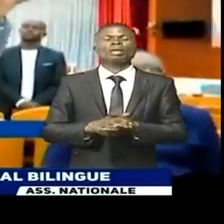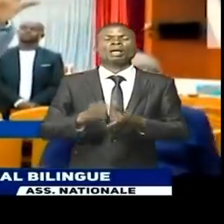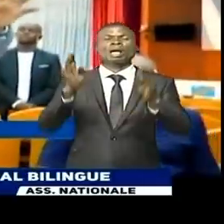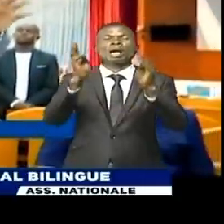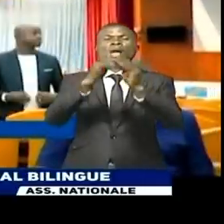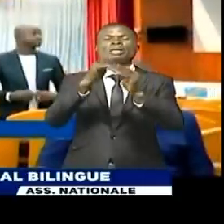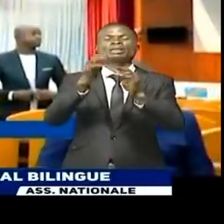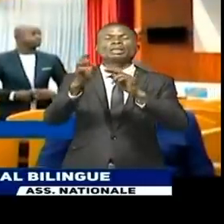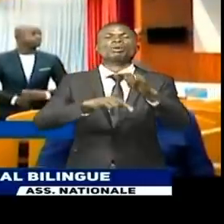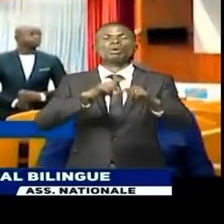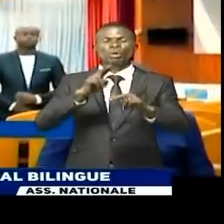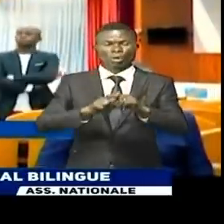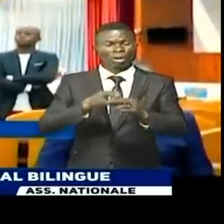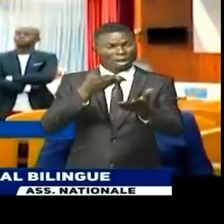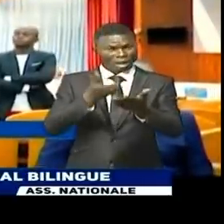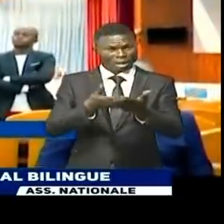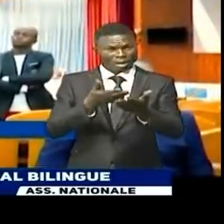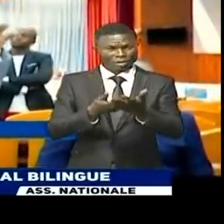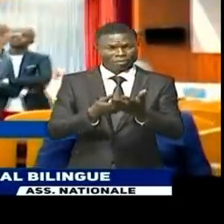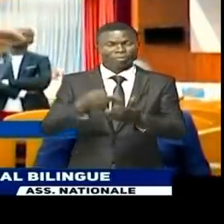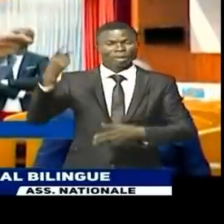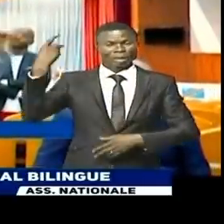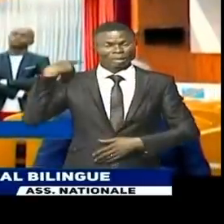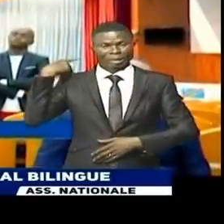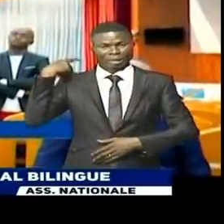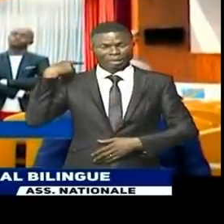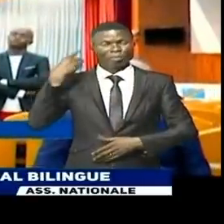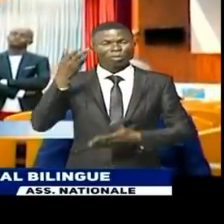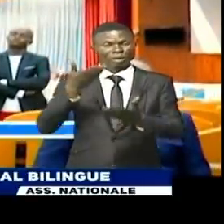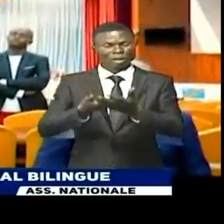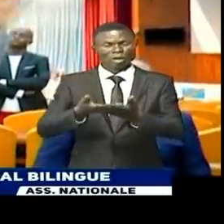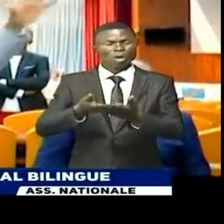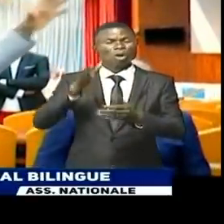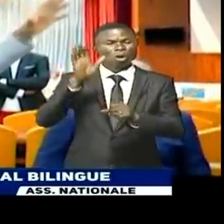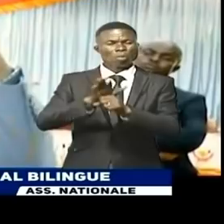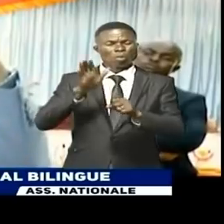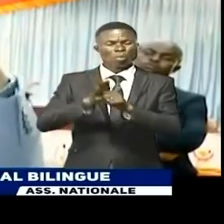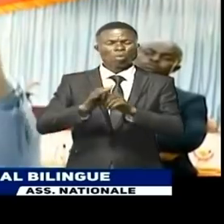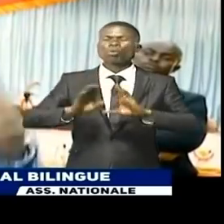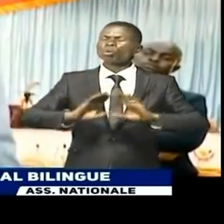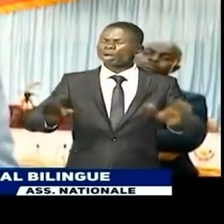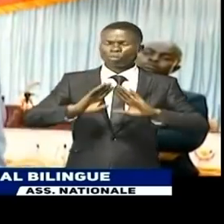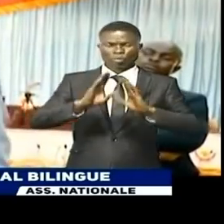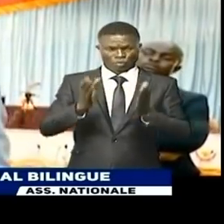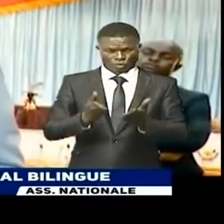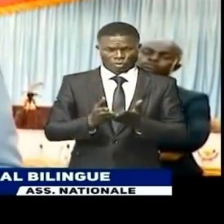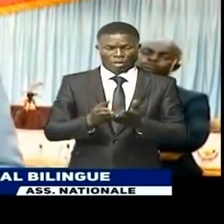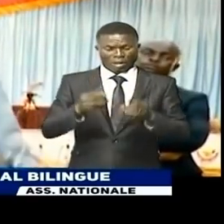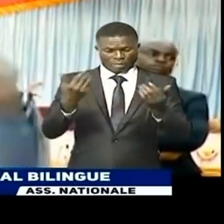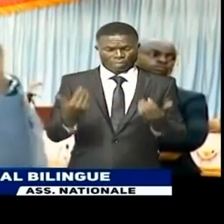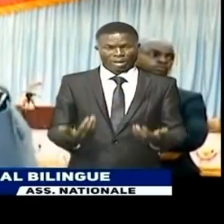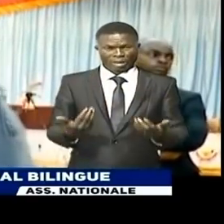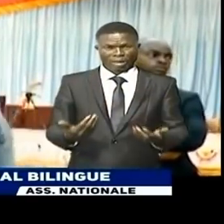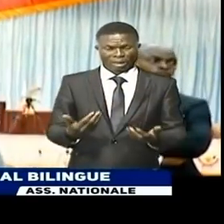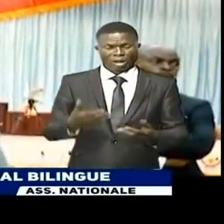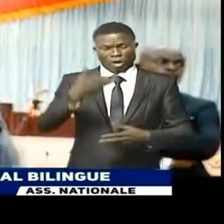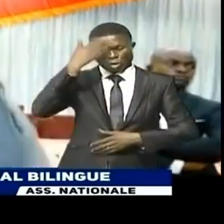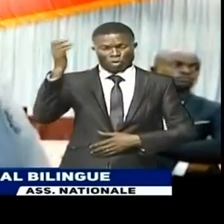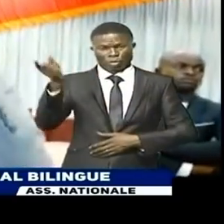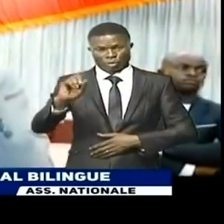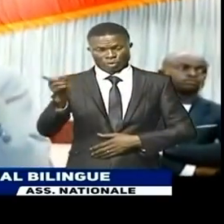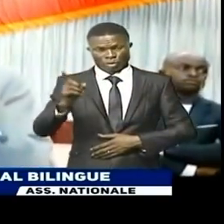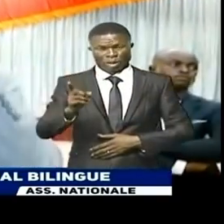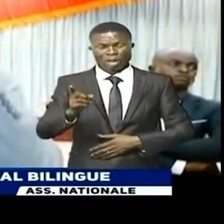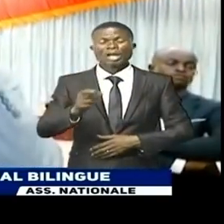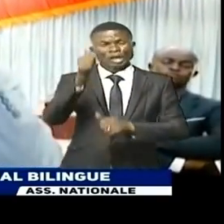nationale il y à des députés de toutes compétences maintenant n'oublie jamais à chaque